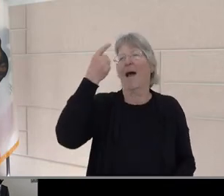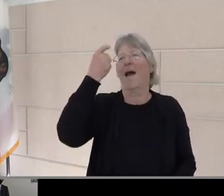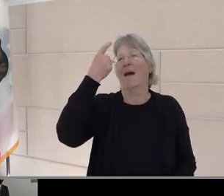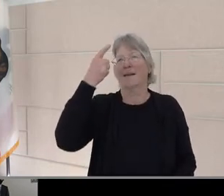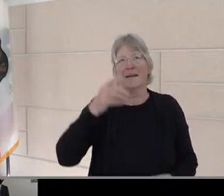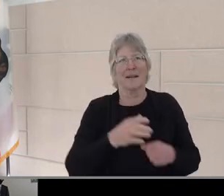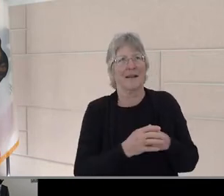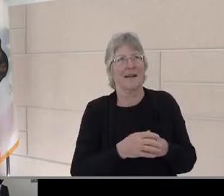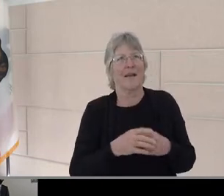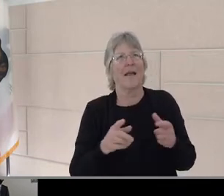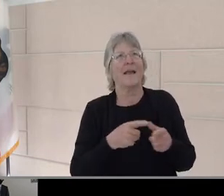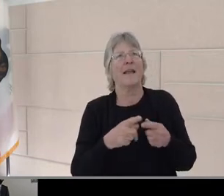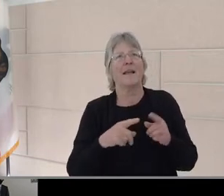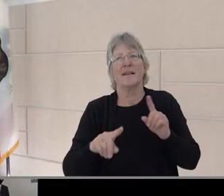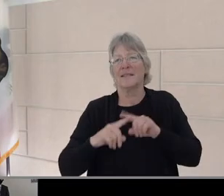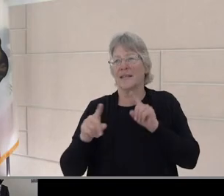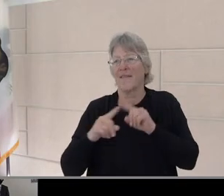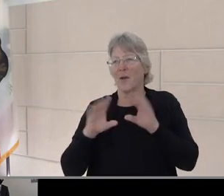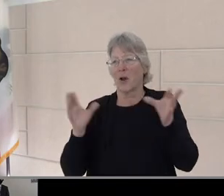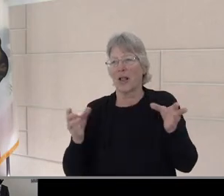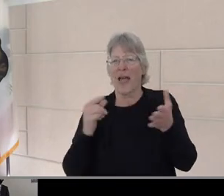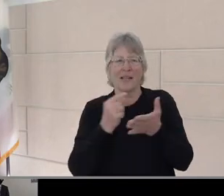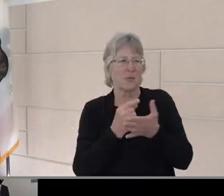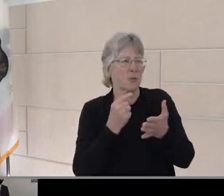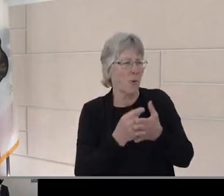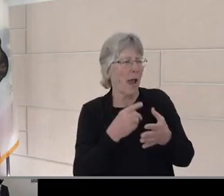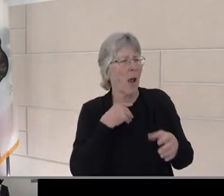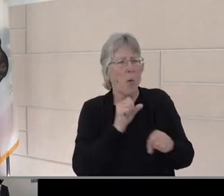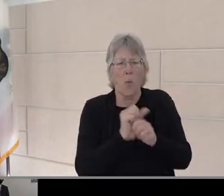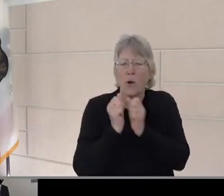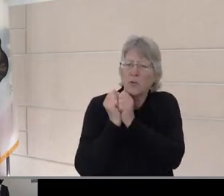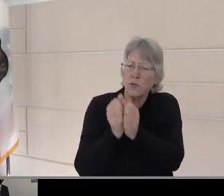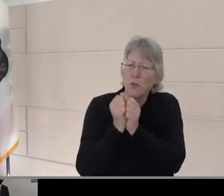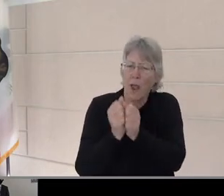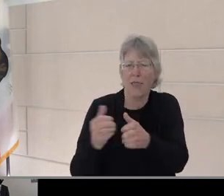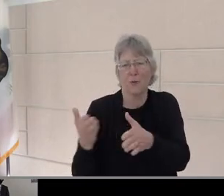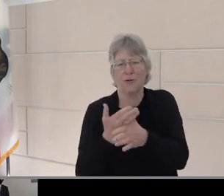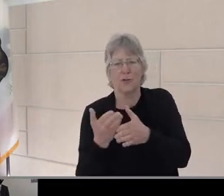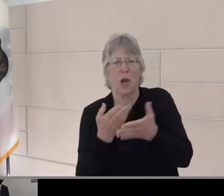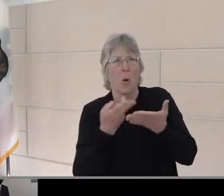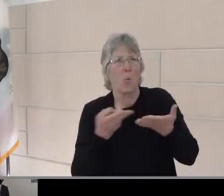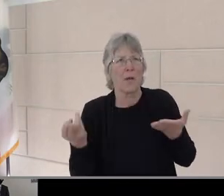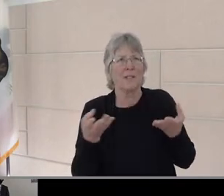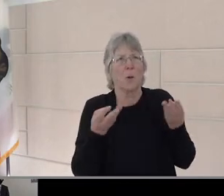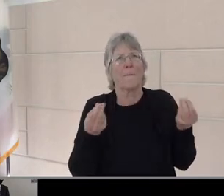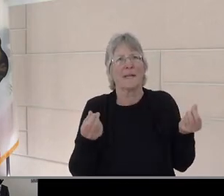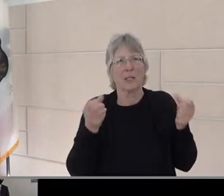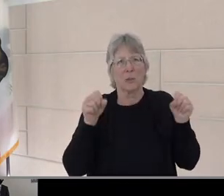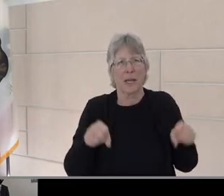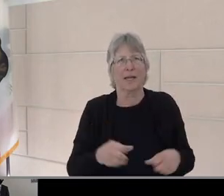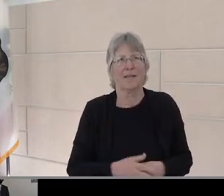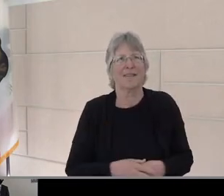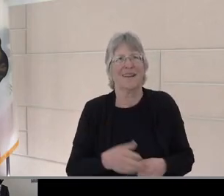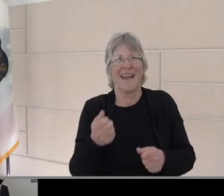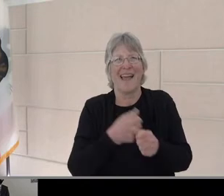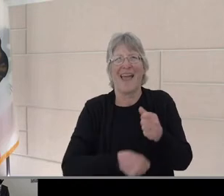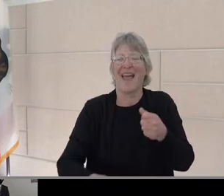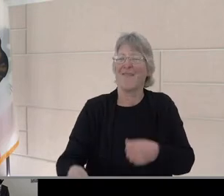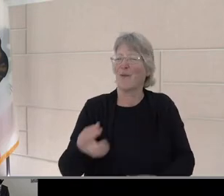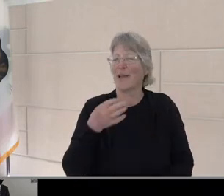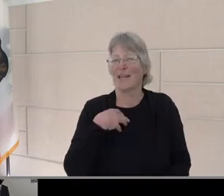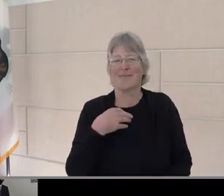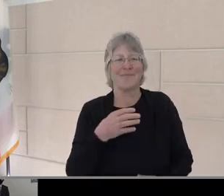នាក់ទាំងអស់ដើម្បីធ្វើឲ្យពួកគេធ្វើកិច្ចការជាមួយគ្នានិងចែករំលែកធនធានជាមួយគ្នា